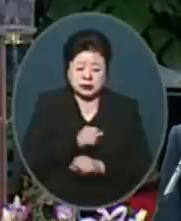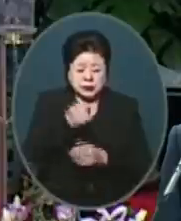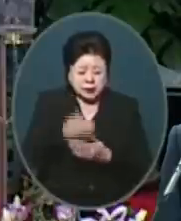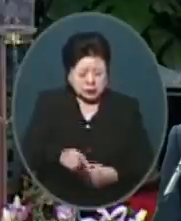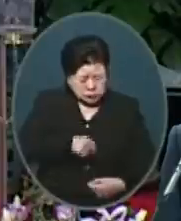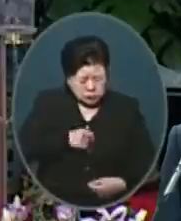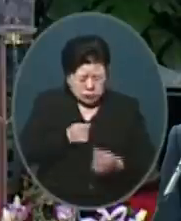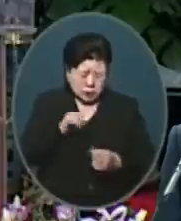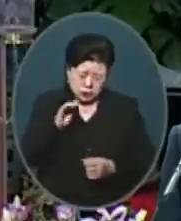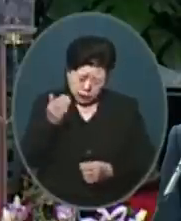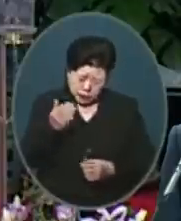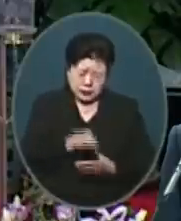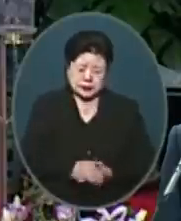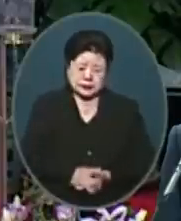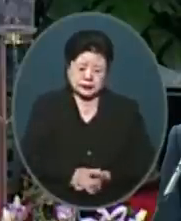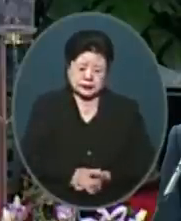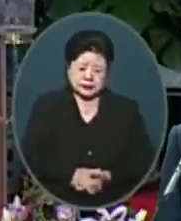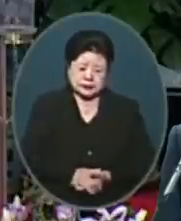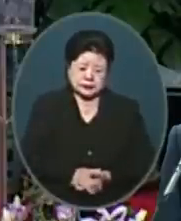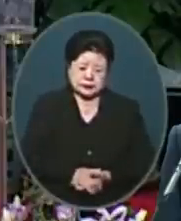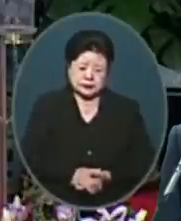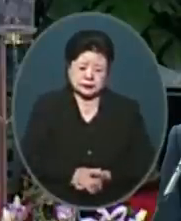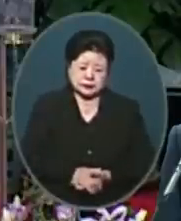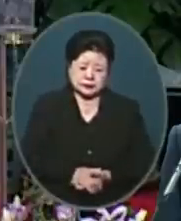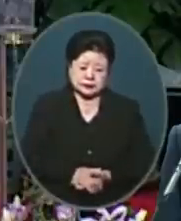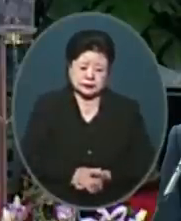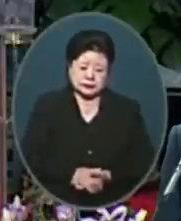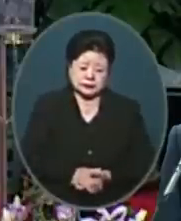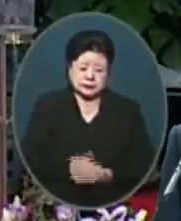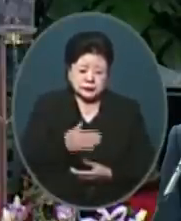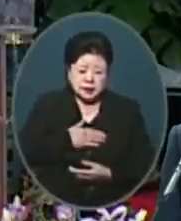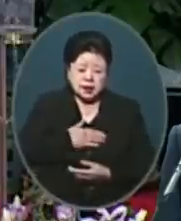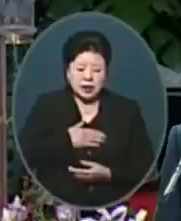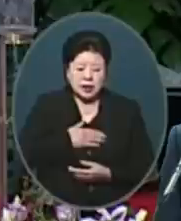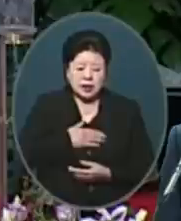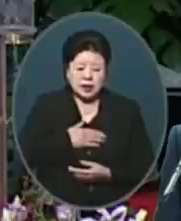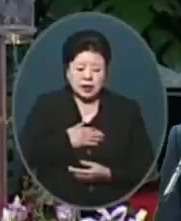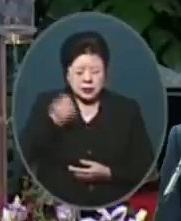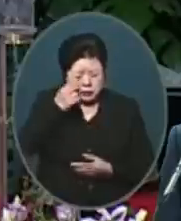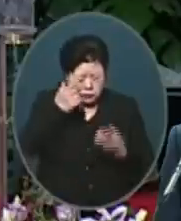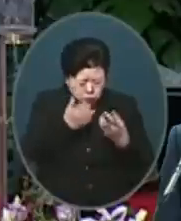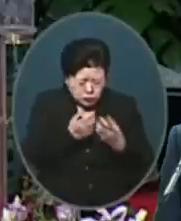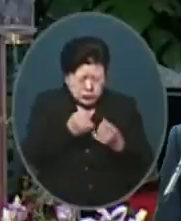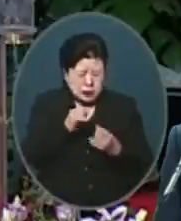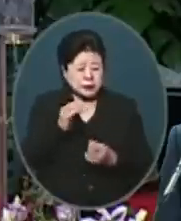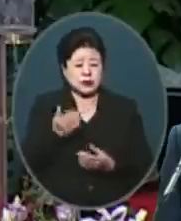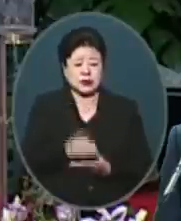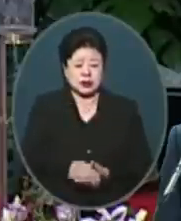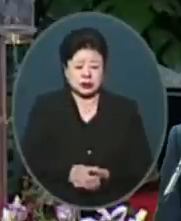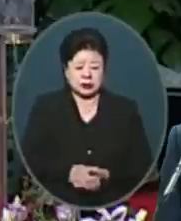용서받고 의로운 사람이 된 사람이다. 난 거룩하고 성령 충만한 사람이다.